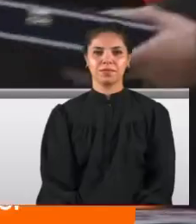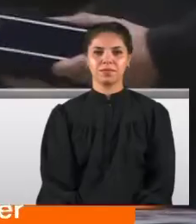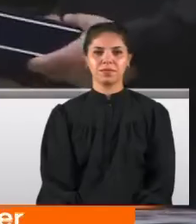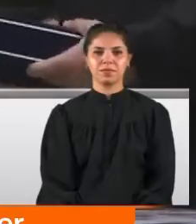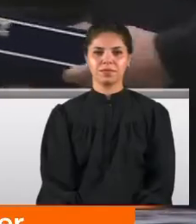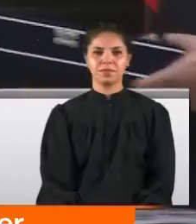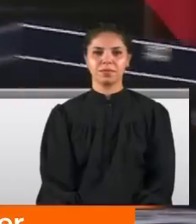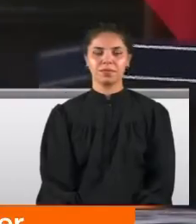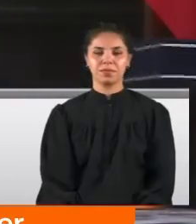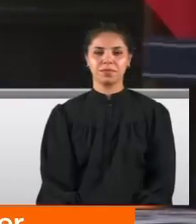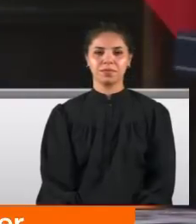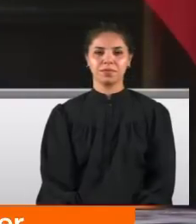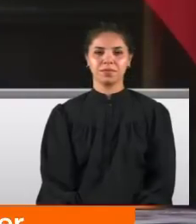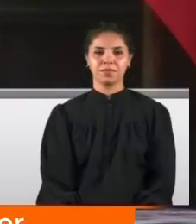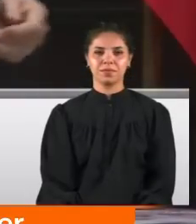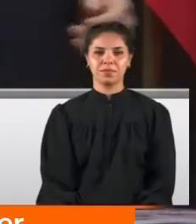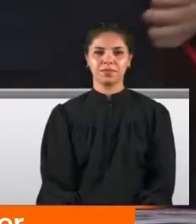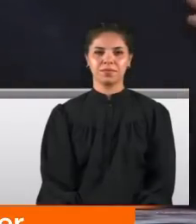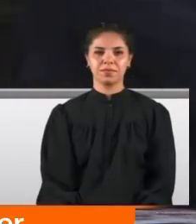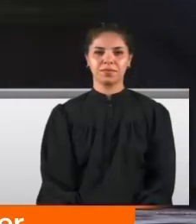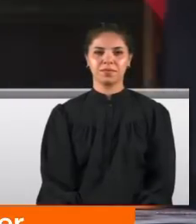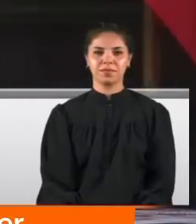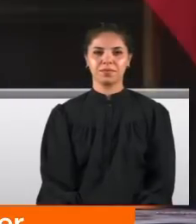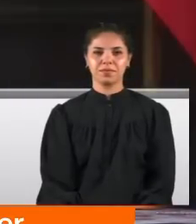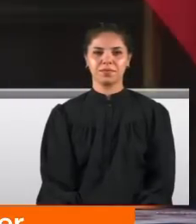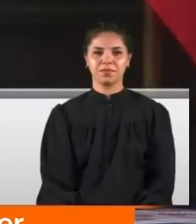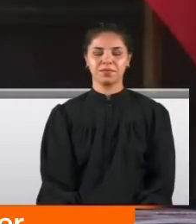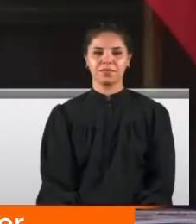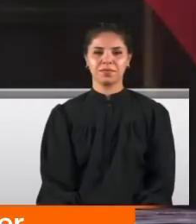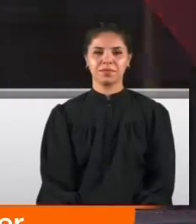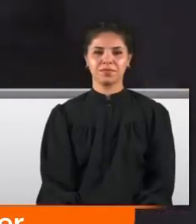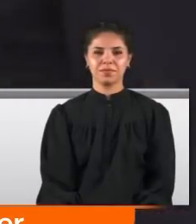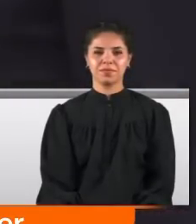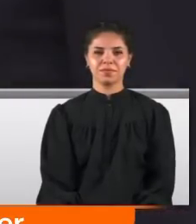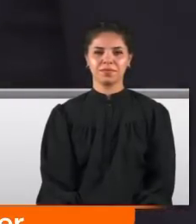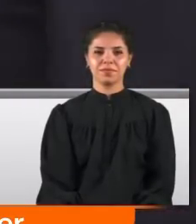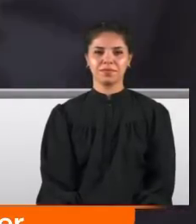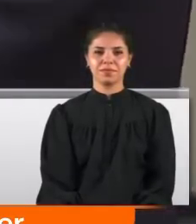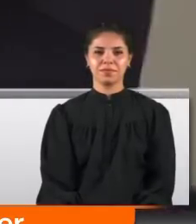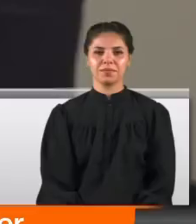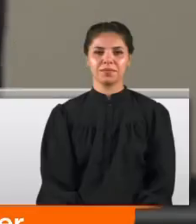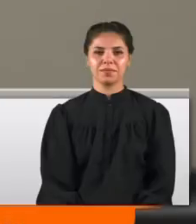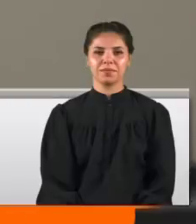Sayın Başkanım, müsaade ederseniz 1971 yılında başladım askerde.